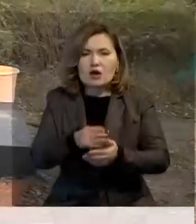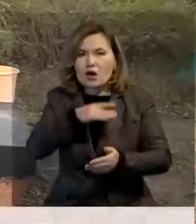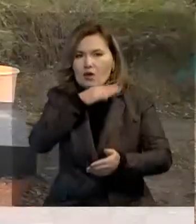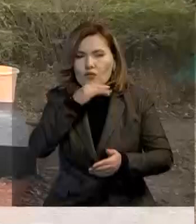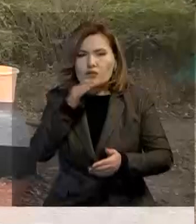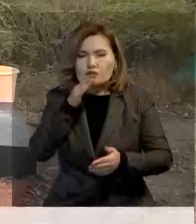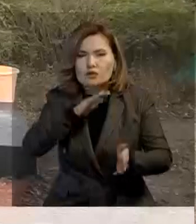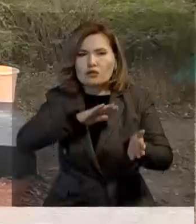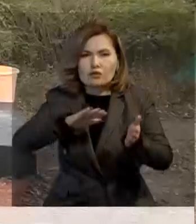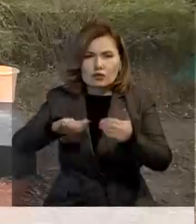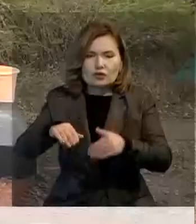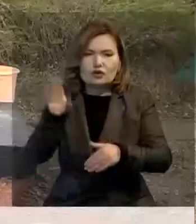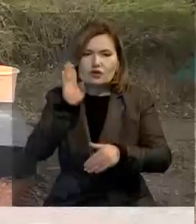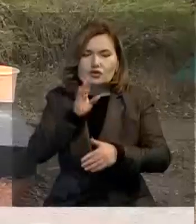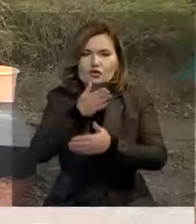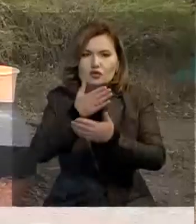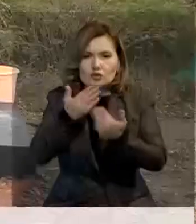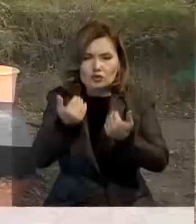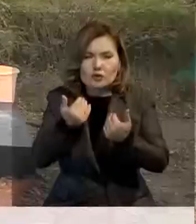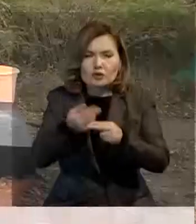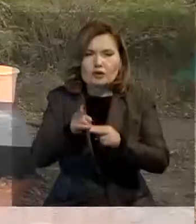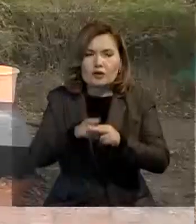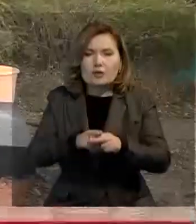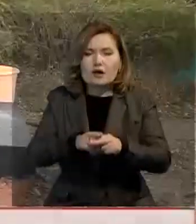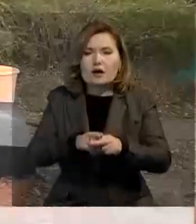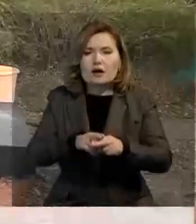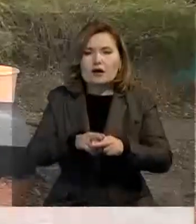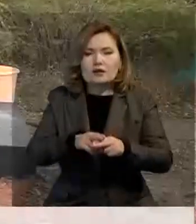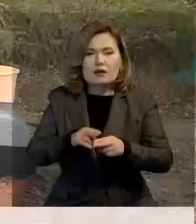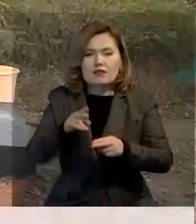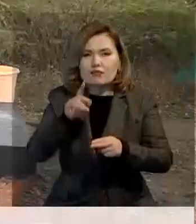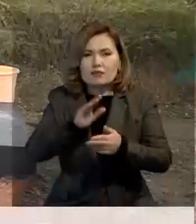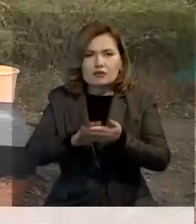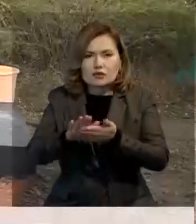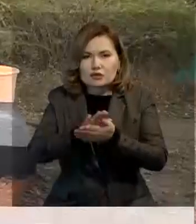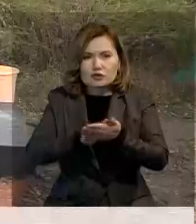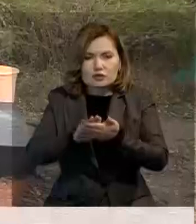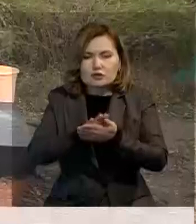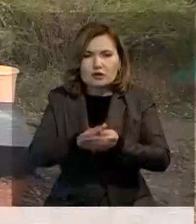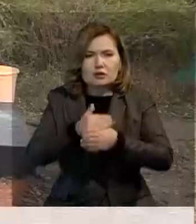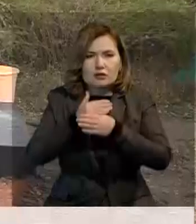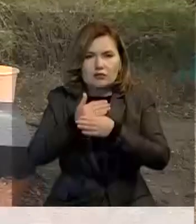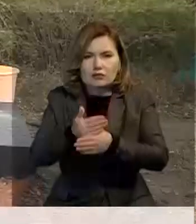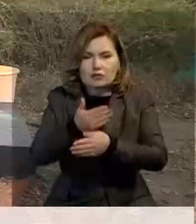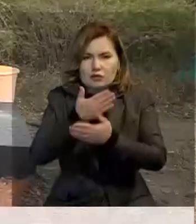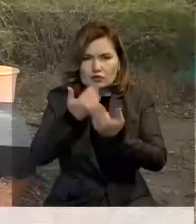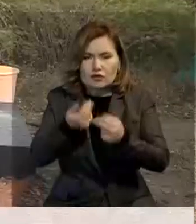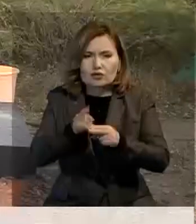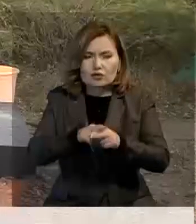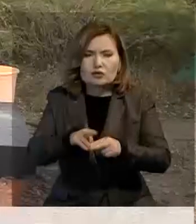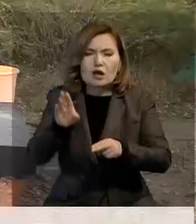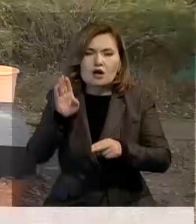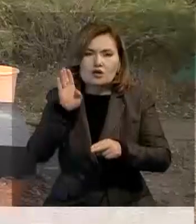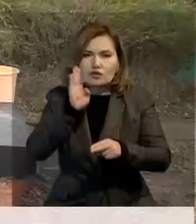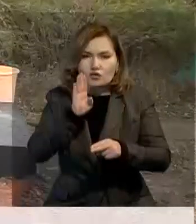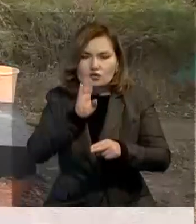айтылып жатыр. Осы бірнеше жаңа мердігерлік компаниялар келіп жатыр. Бірақ анау су респит, мынау су респит деген мәселелермен